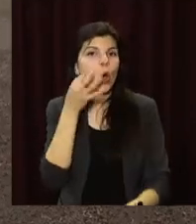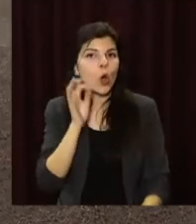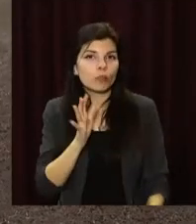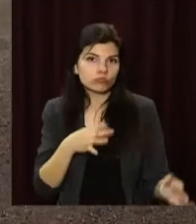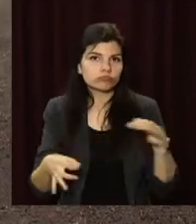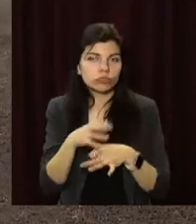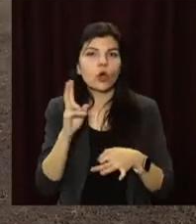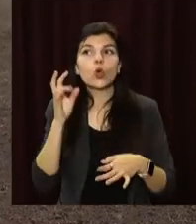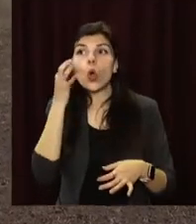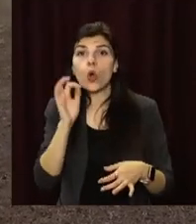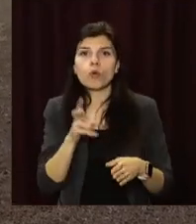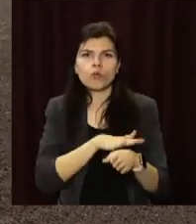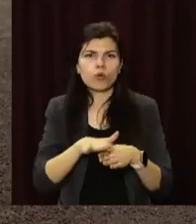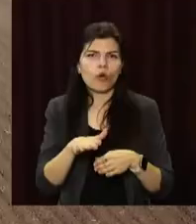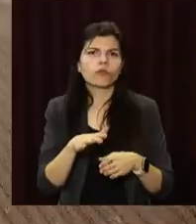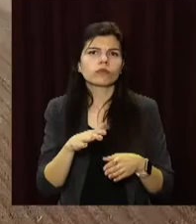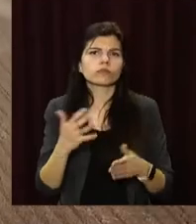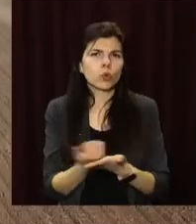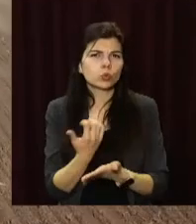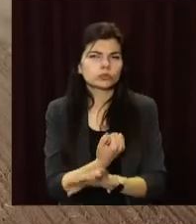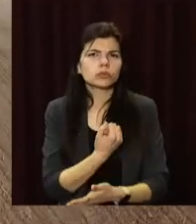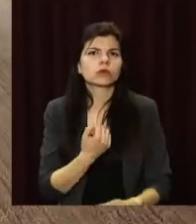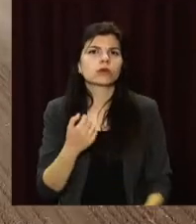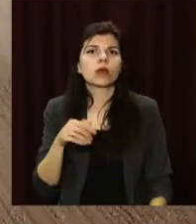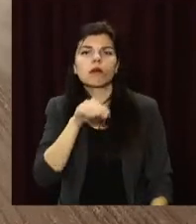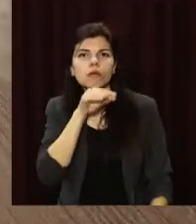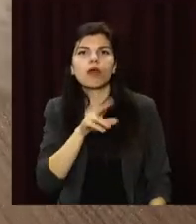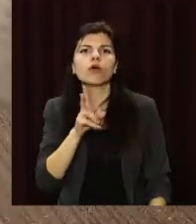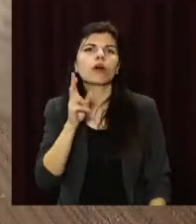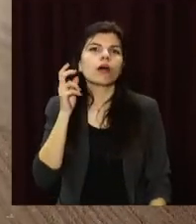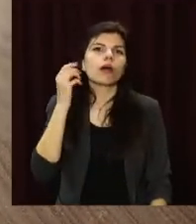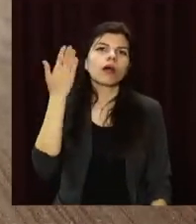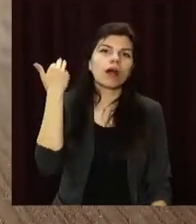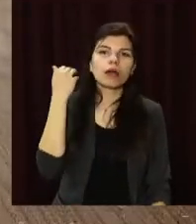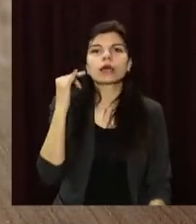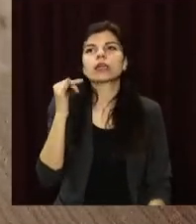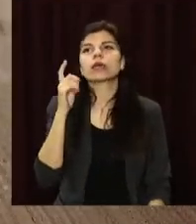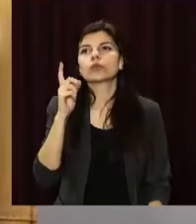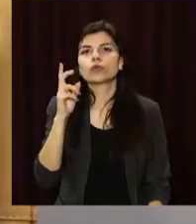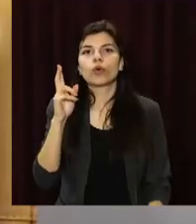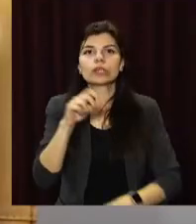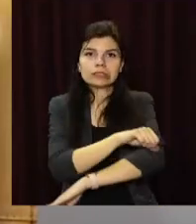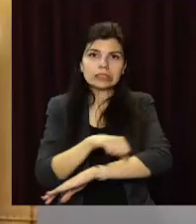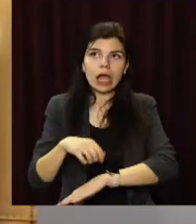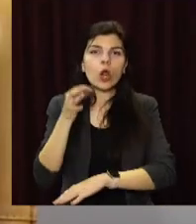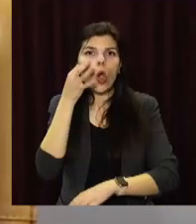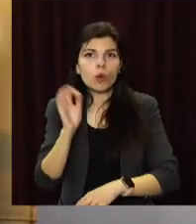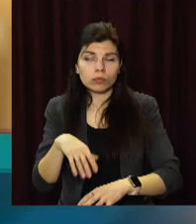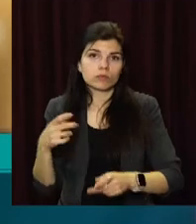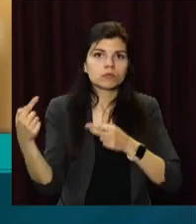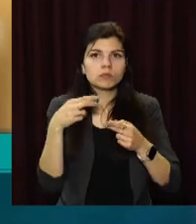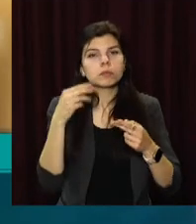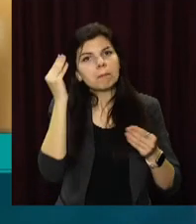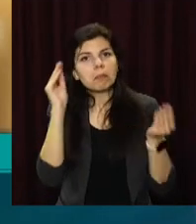ділитимуться успішні підприємці. У ролі експертів виступатимуть як вітчизняні, так і іноземні бізнес-консультанти. Учасники, які